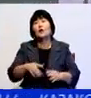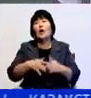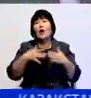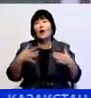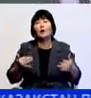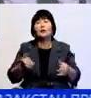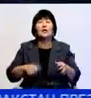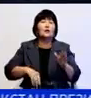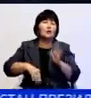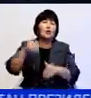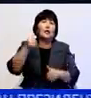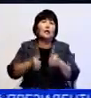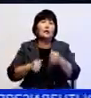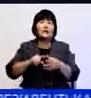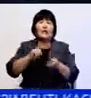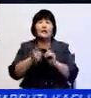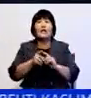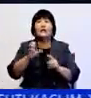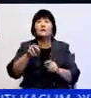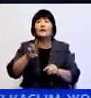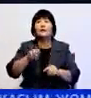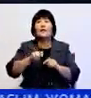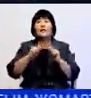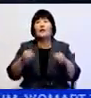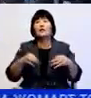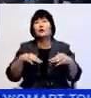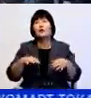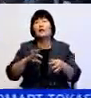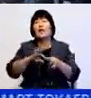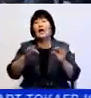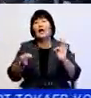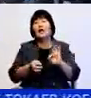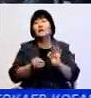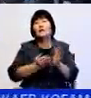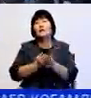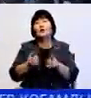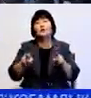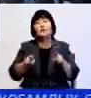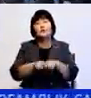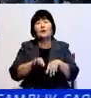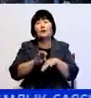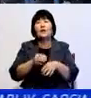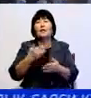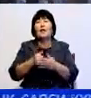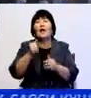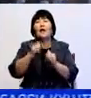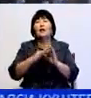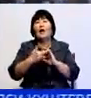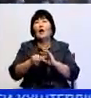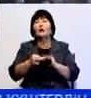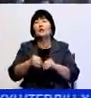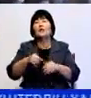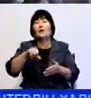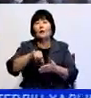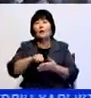кеңейіп, бәсі жоғары сайысқа айналды. Спартакиаданың ашылу салтанаты олимпиадалық жүйе бойынша ұйымдастырылды. Яғни әр аудан намысын қорғап